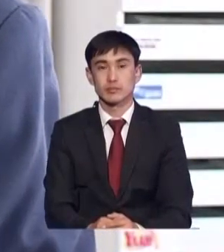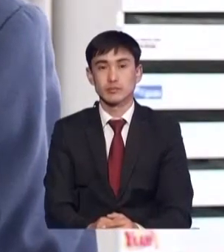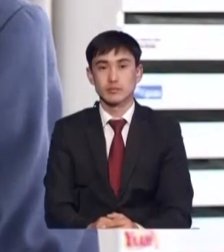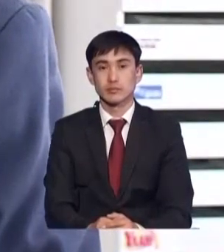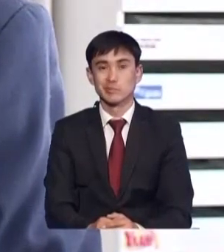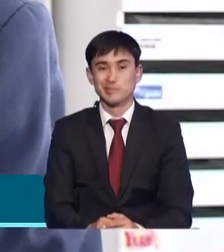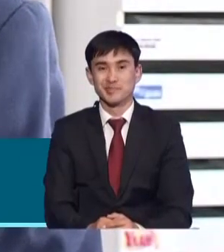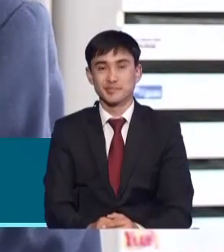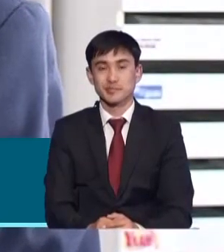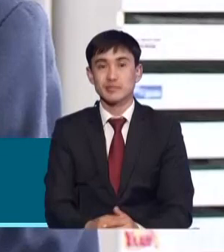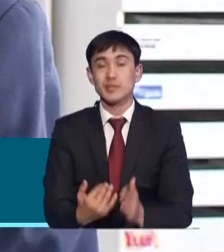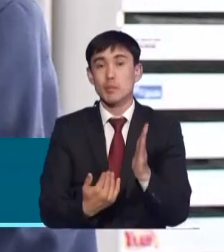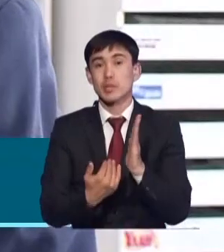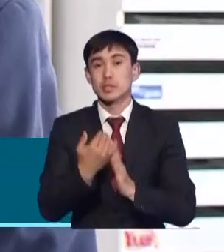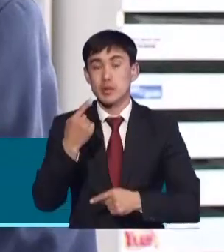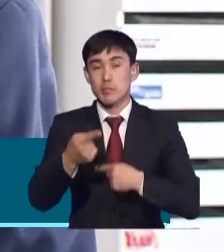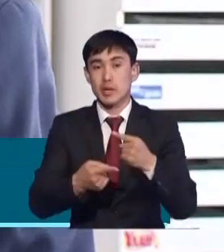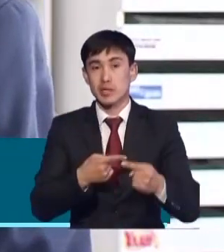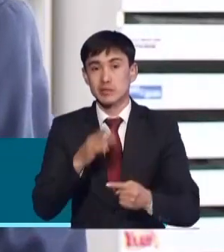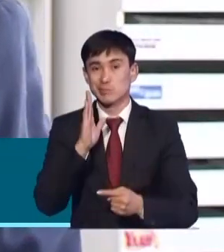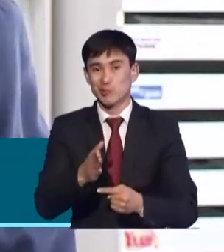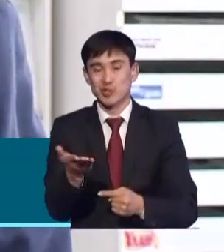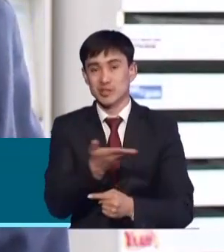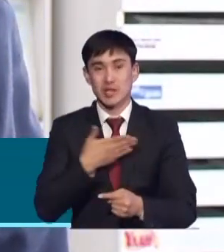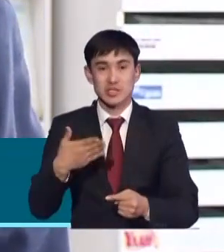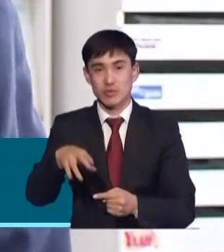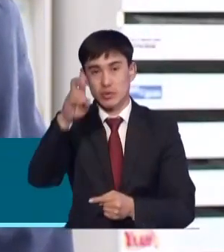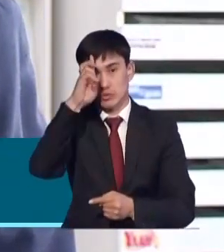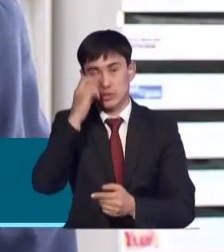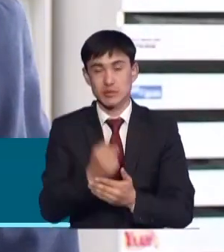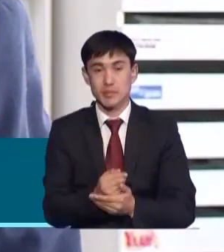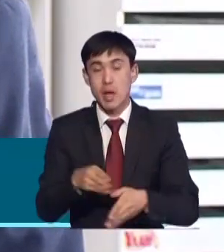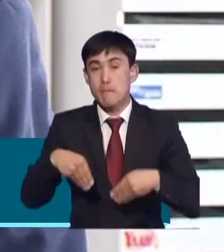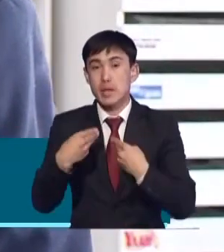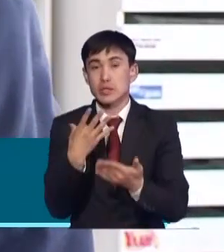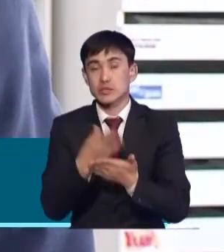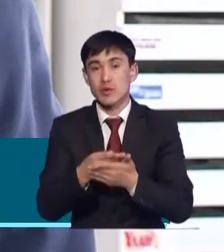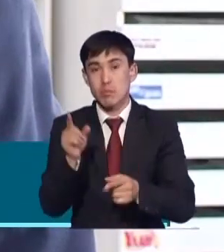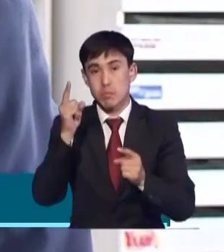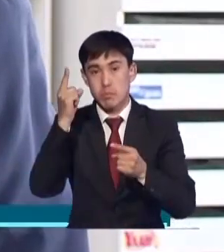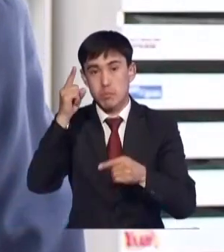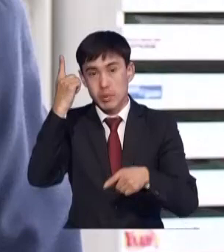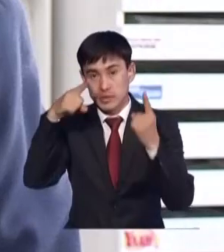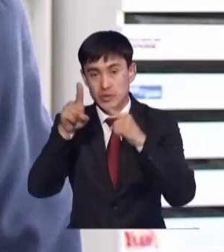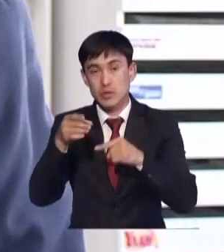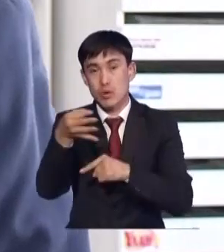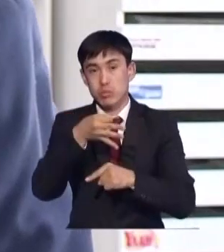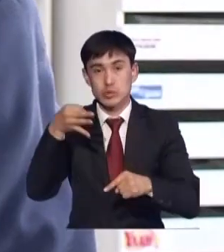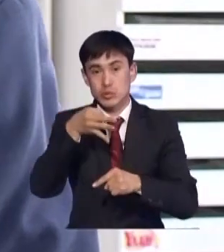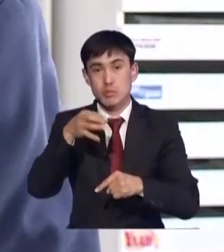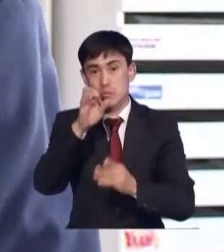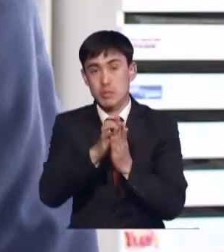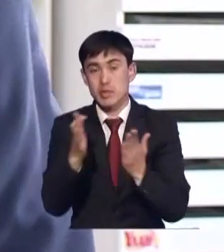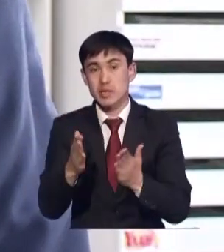молодёжи подрастающее поколение будущее нашего государства я передаю свои произведения фонд областной библиотеки